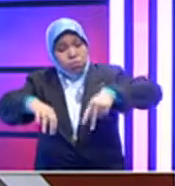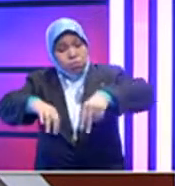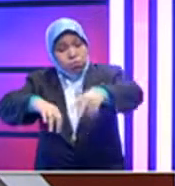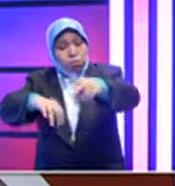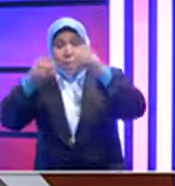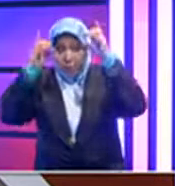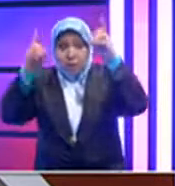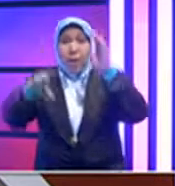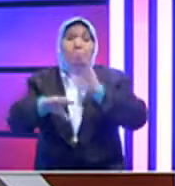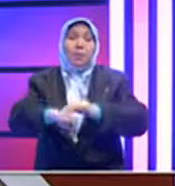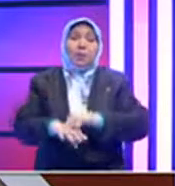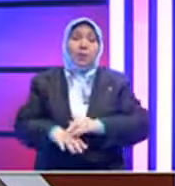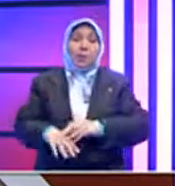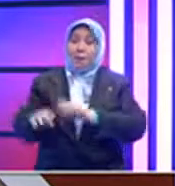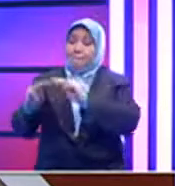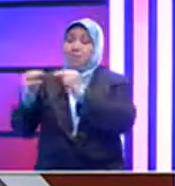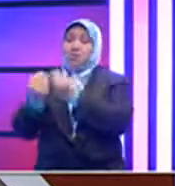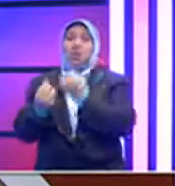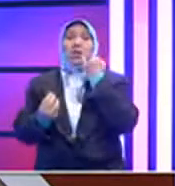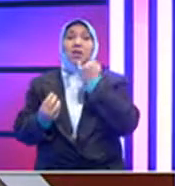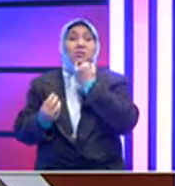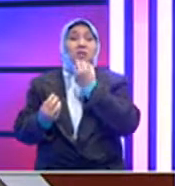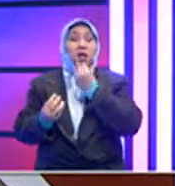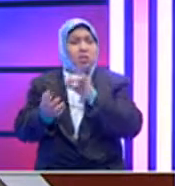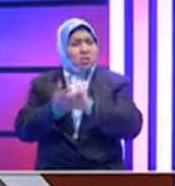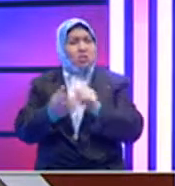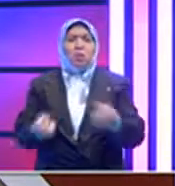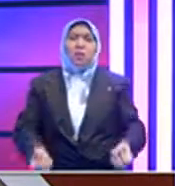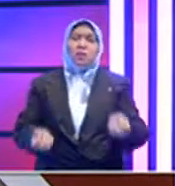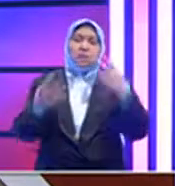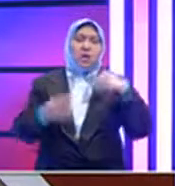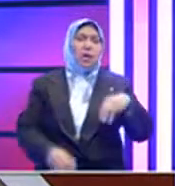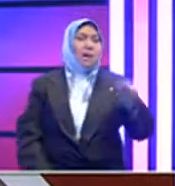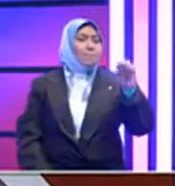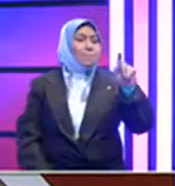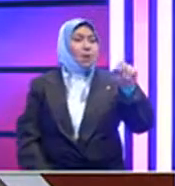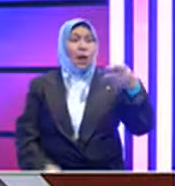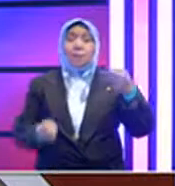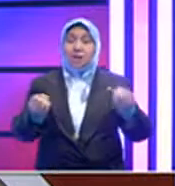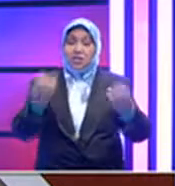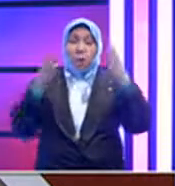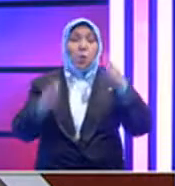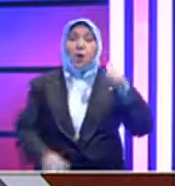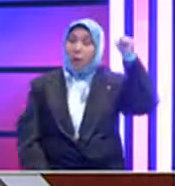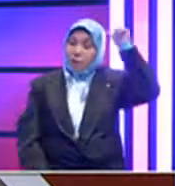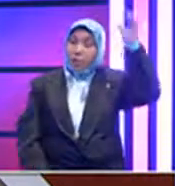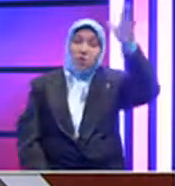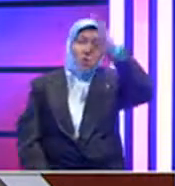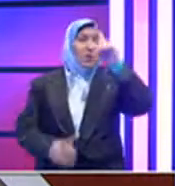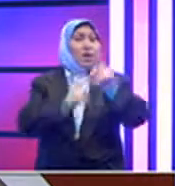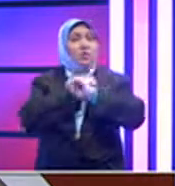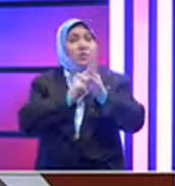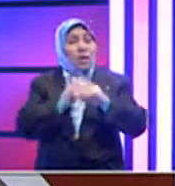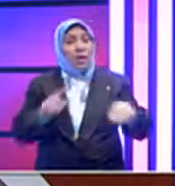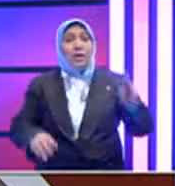kepada kepada Bani Israil No habis itu banyak kalau di Mekkah tuh banyak orang-orang musyrik Firaun dan sebagainya kalau